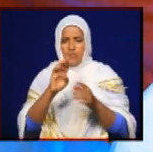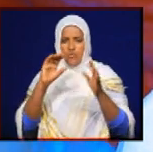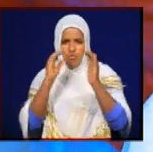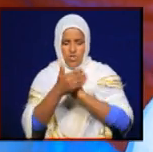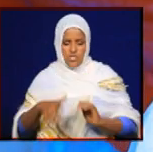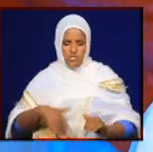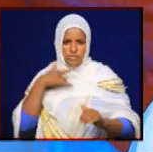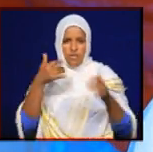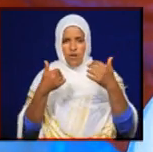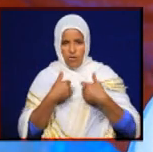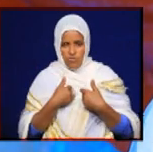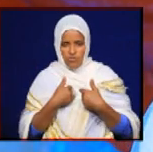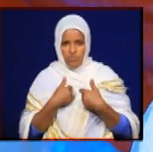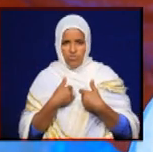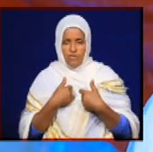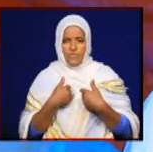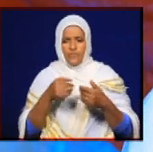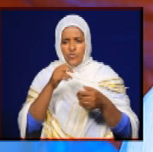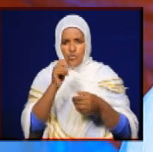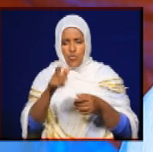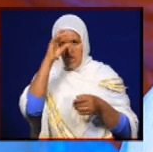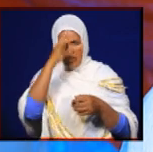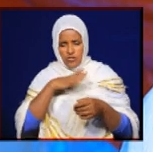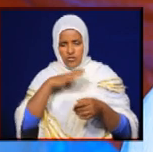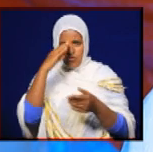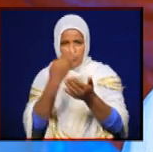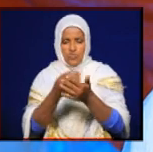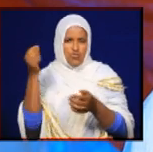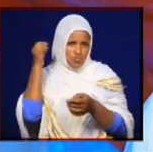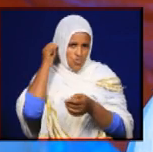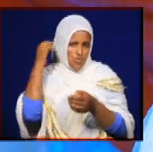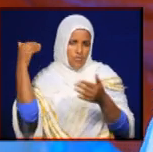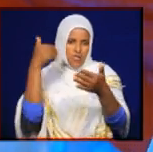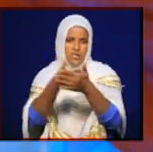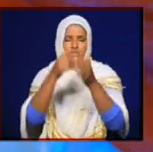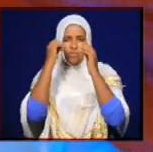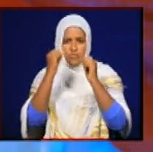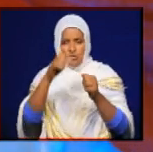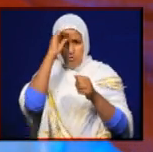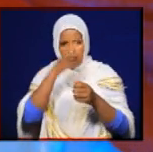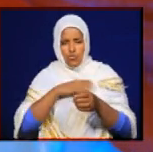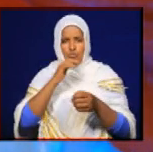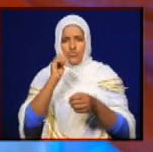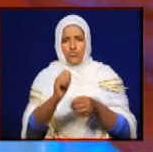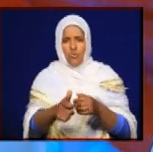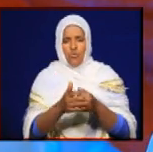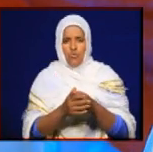የሆነ ስሜቶች አሏቸው። ቶሎ የሰው ልጅ ጆሮ መድረስ ከሚችሉ ሰው